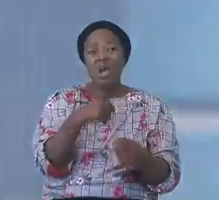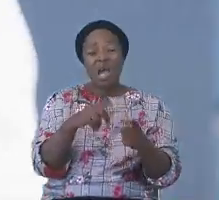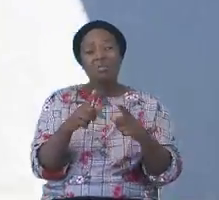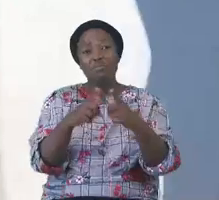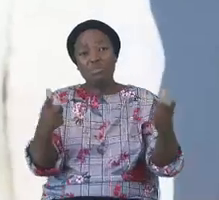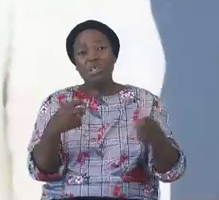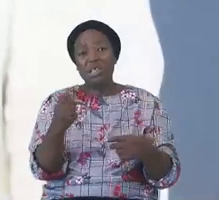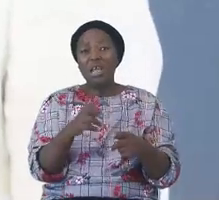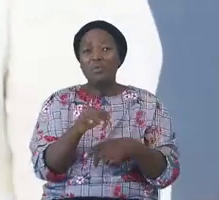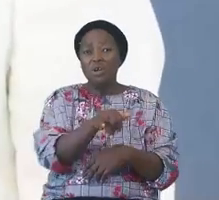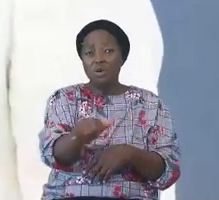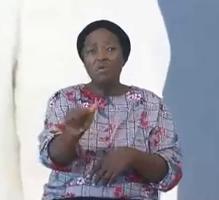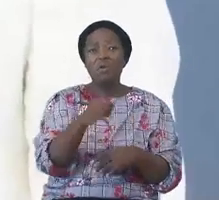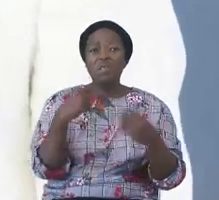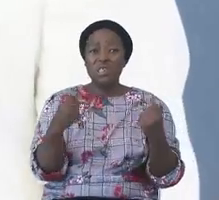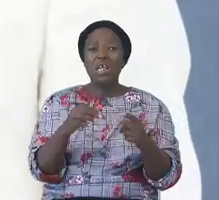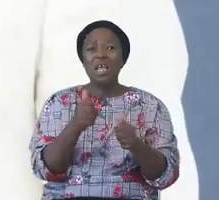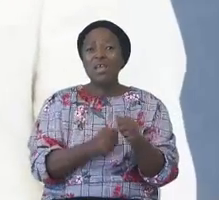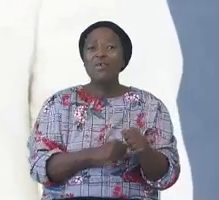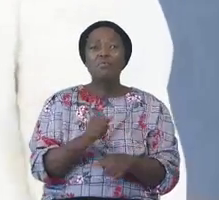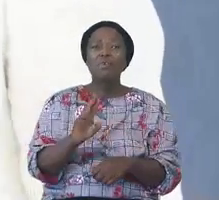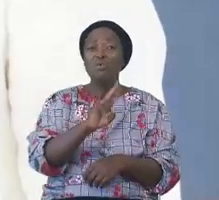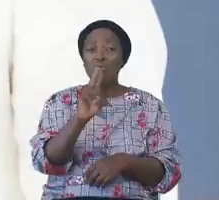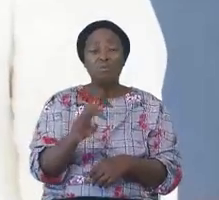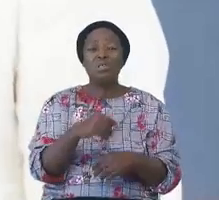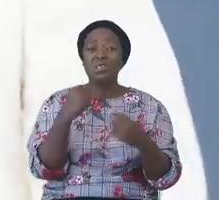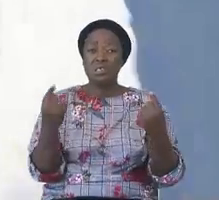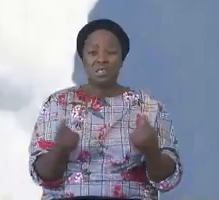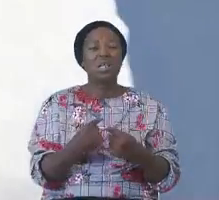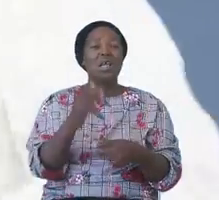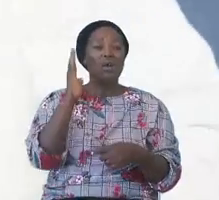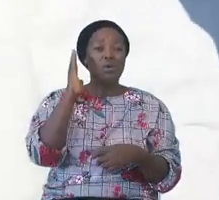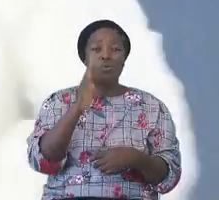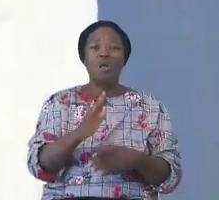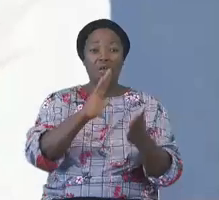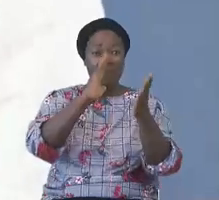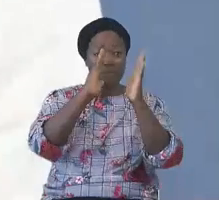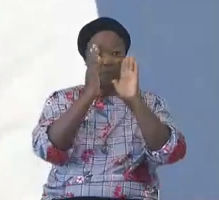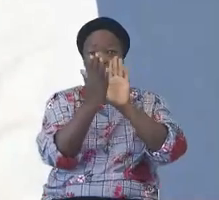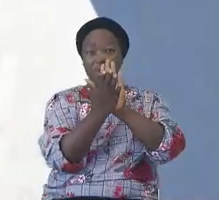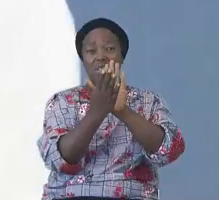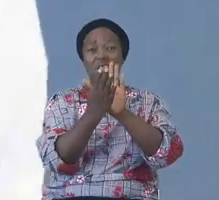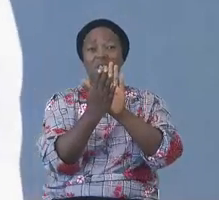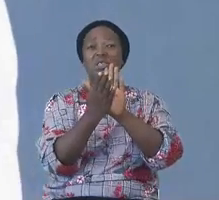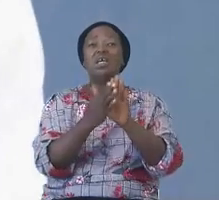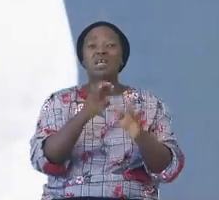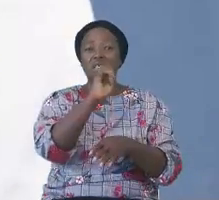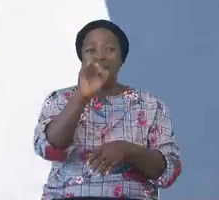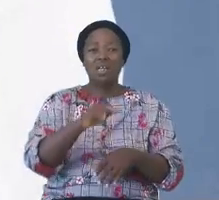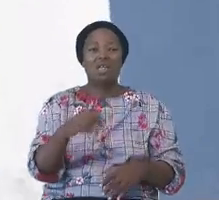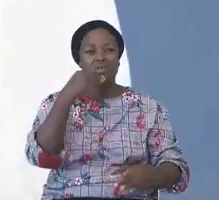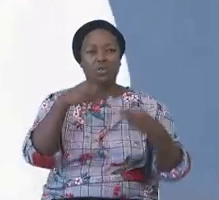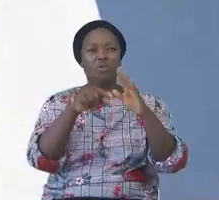comprends que tout petit péché, tout grand péché, tout péché commun, tout péché